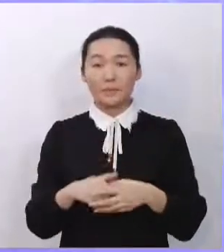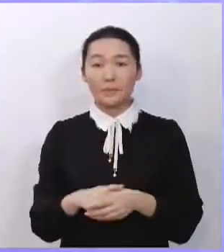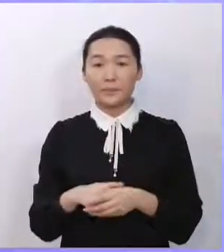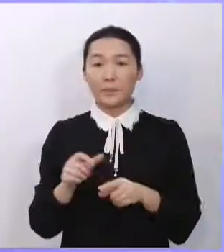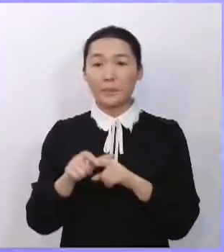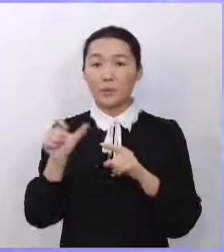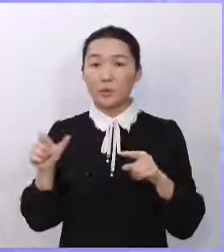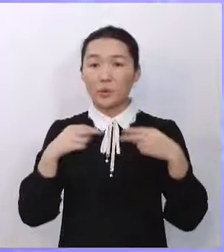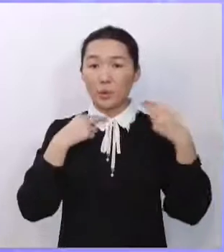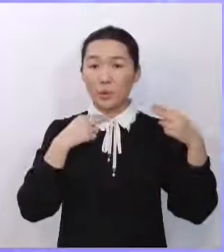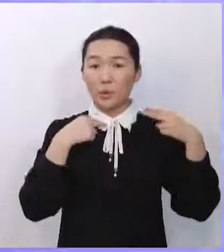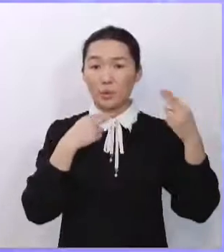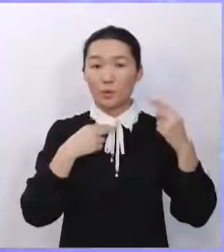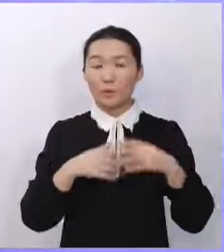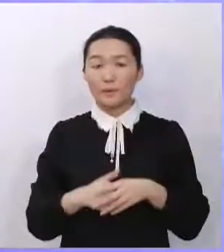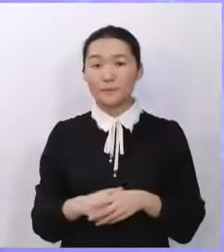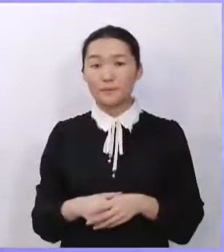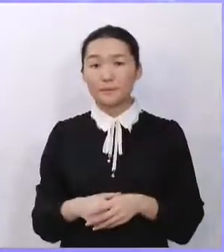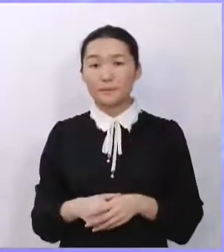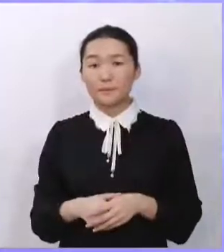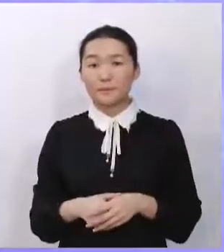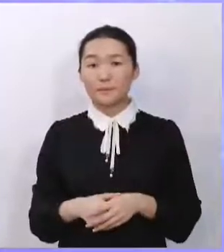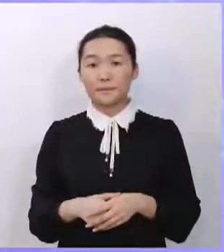Мүчөлөргө көңүл бургула.